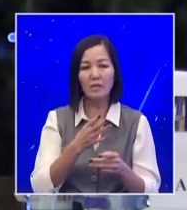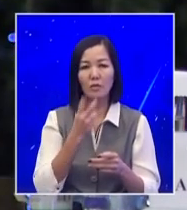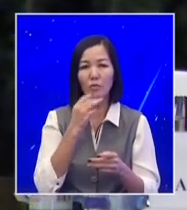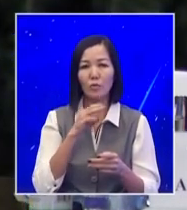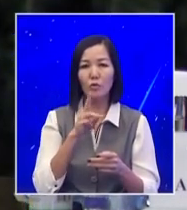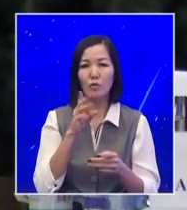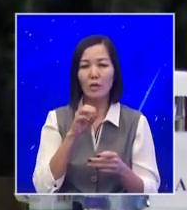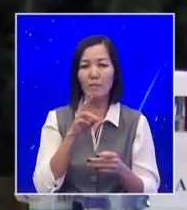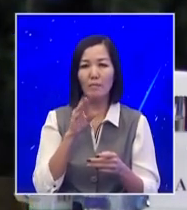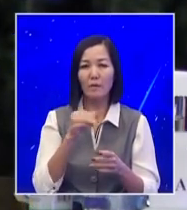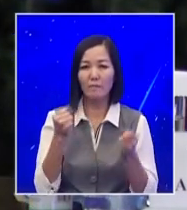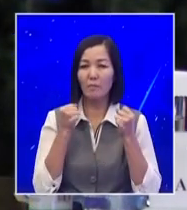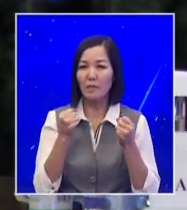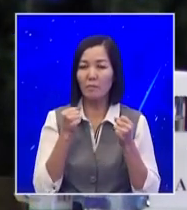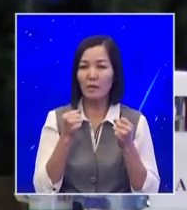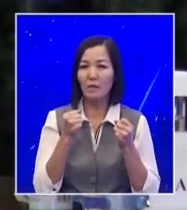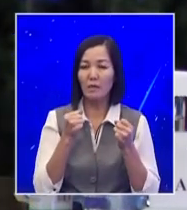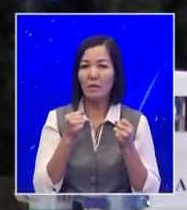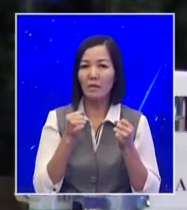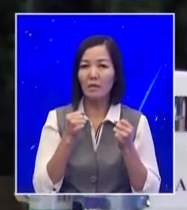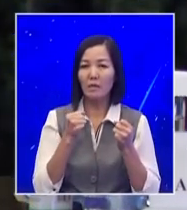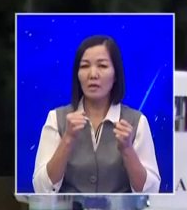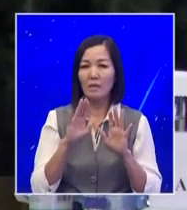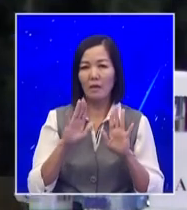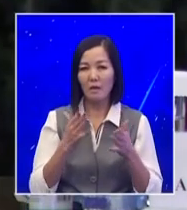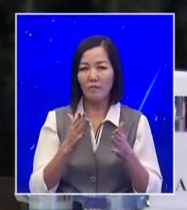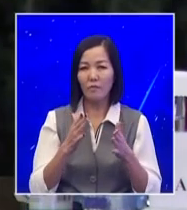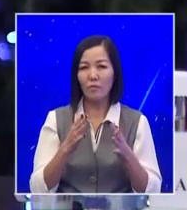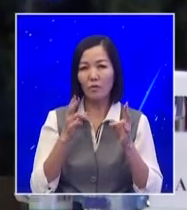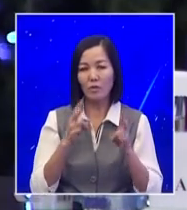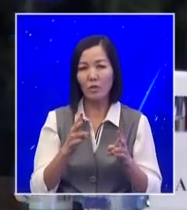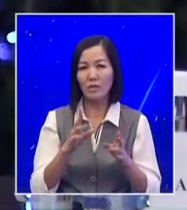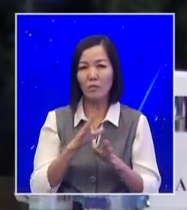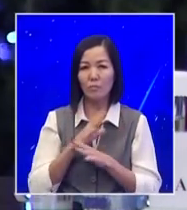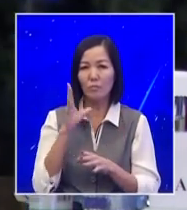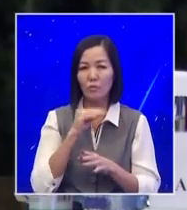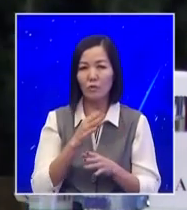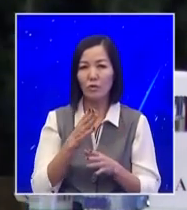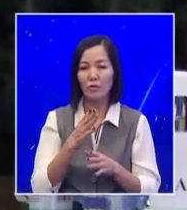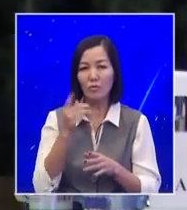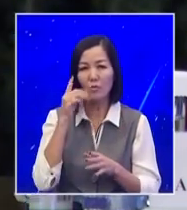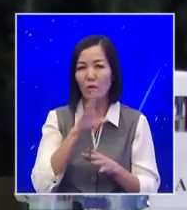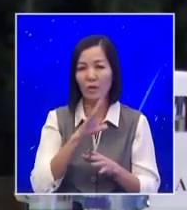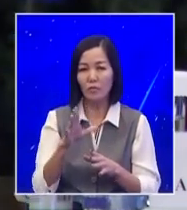Жақсылық Шкемпиров. Осындай жағдай болады деп. Арамызда геройымыз еді.